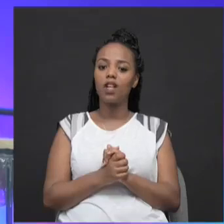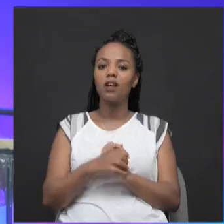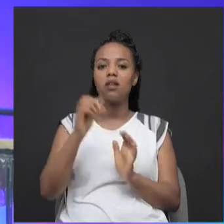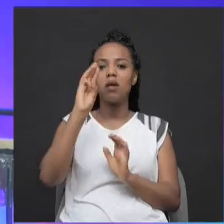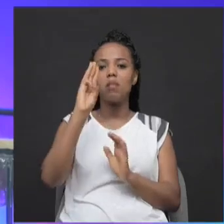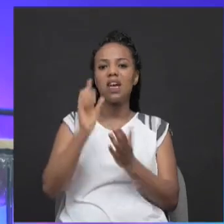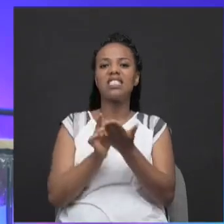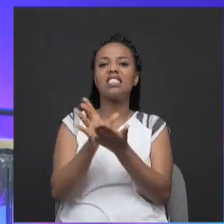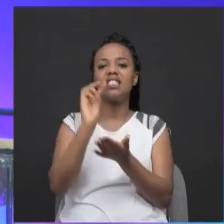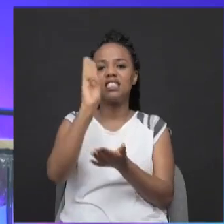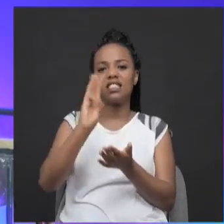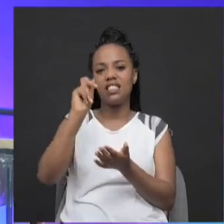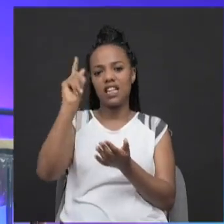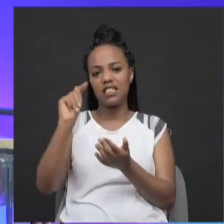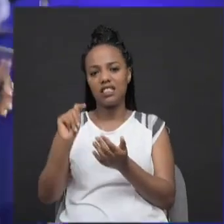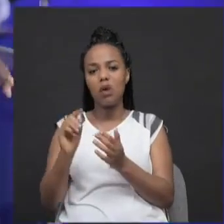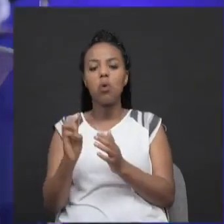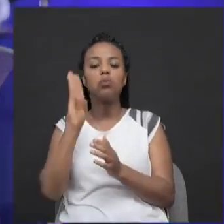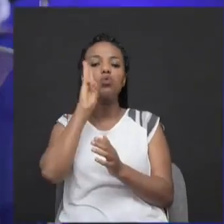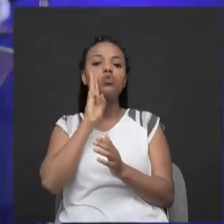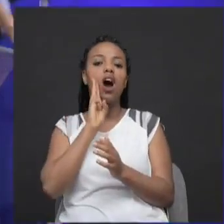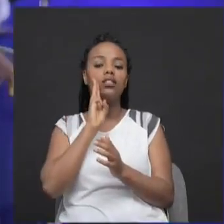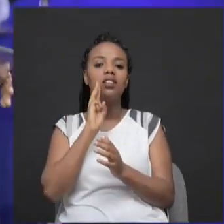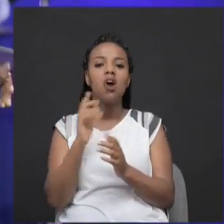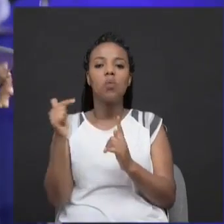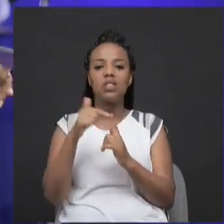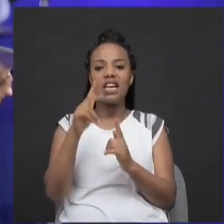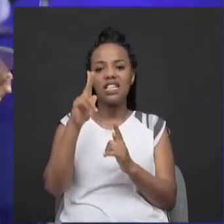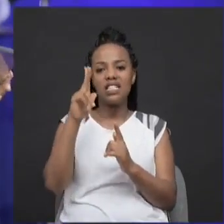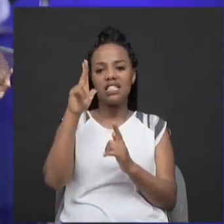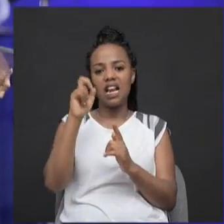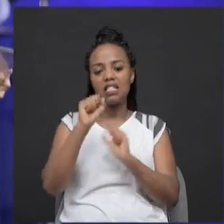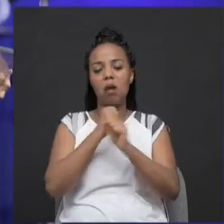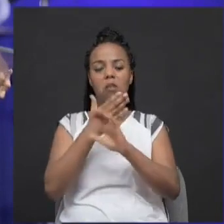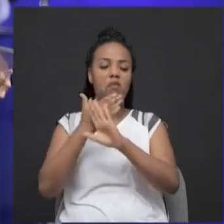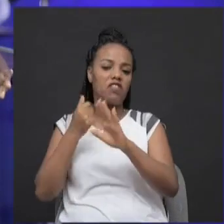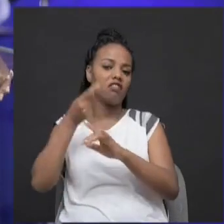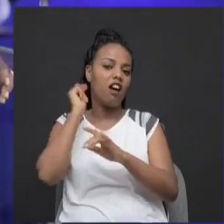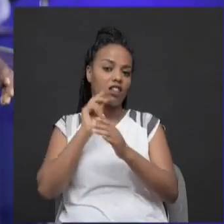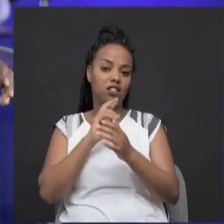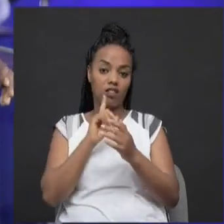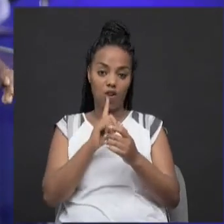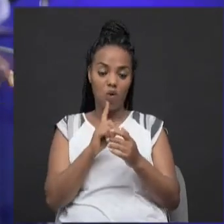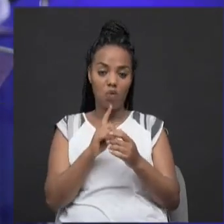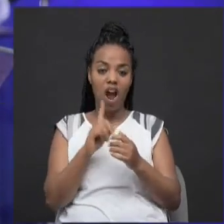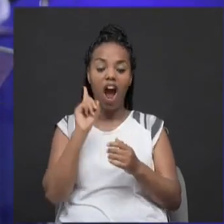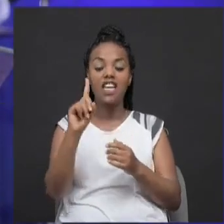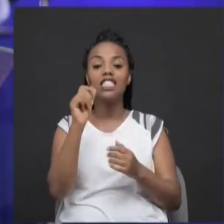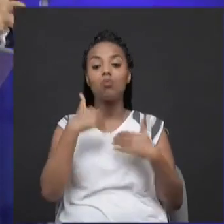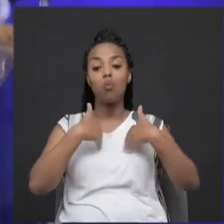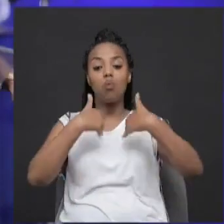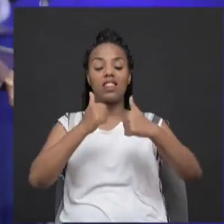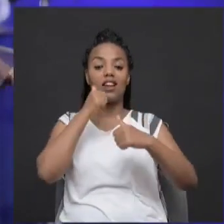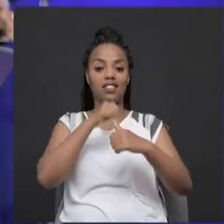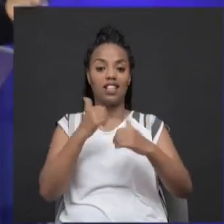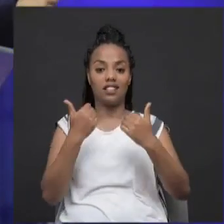በስደት በሱዳን ካርቱም ከ30 አመት በፊት የነበረ ታሪክ ነው ትኖር የነበረች አንድ